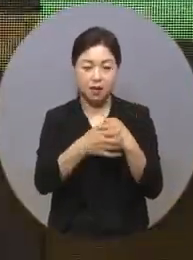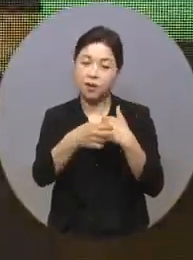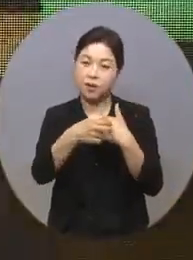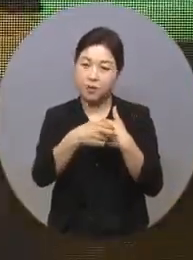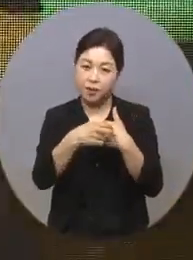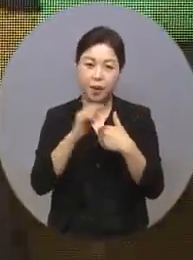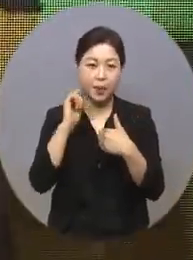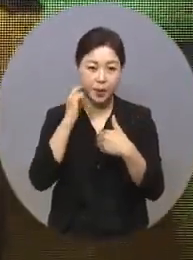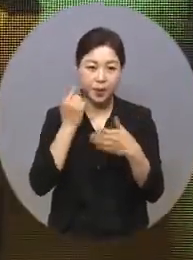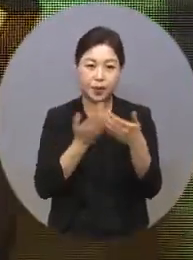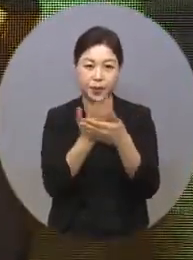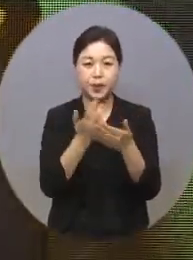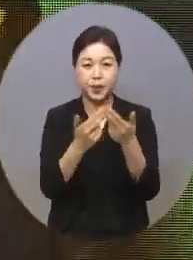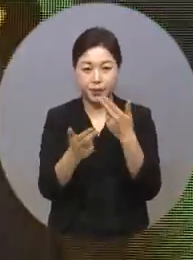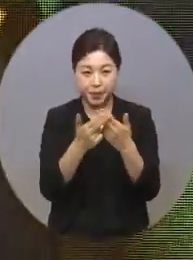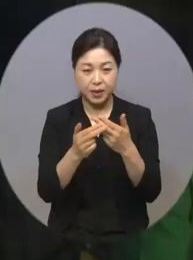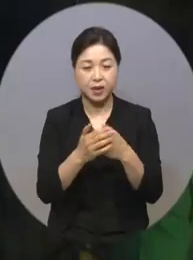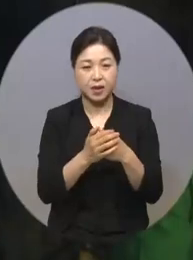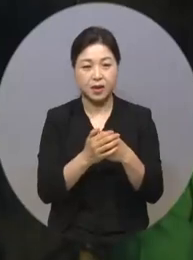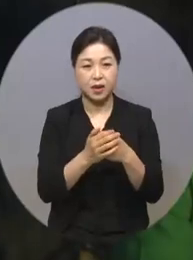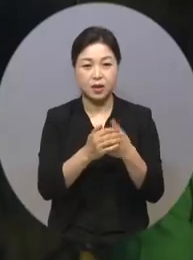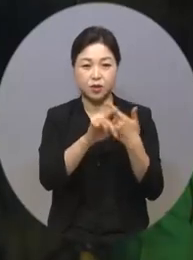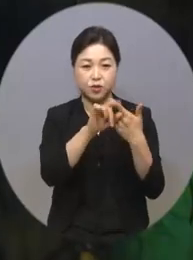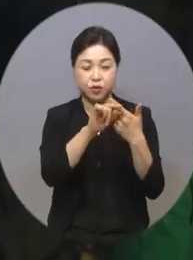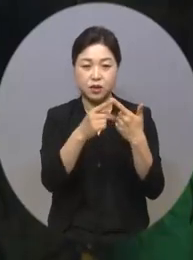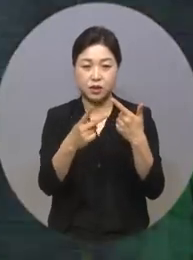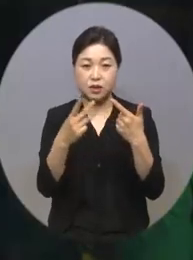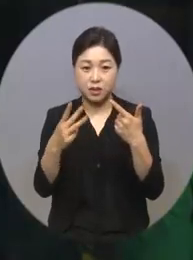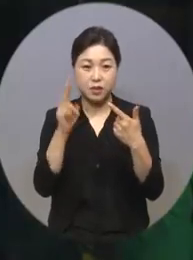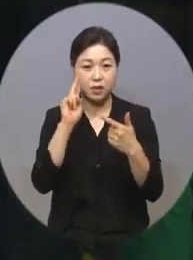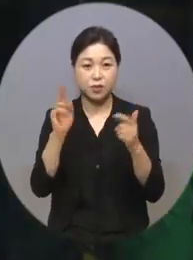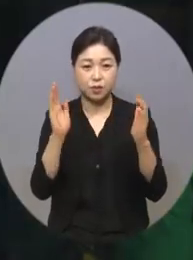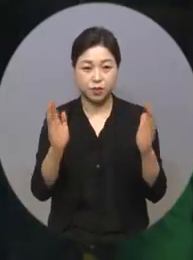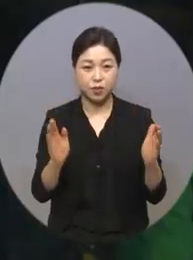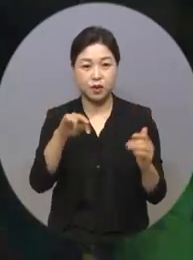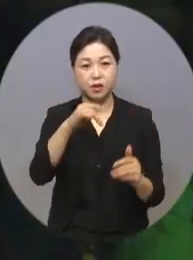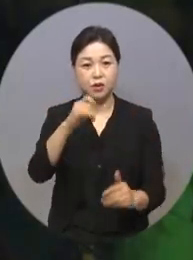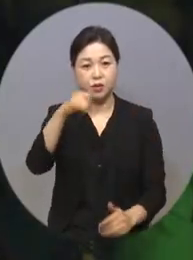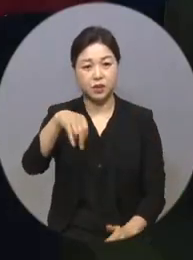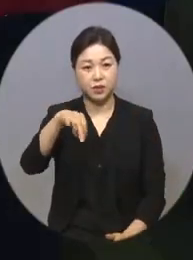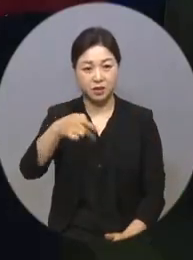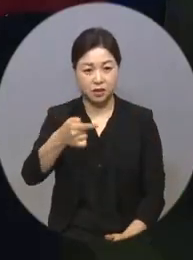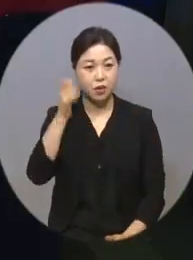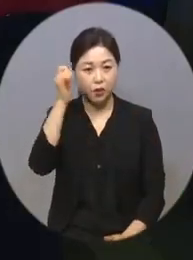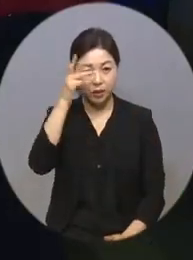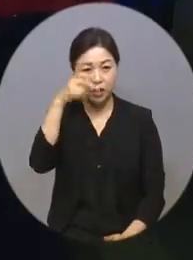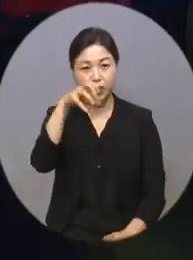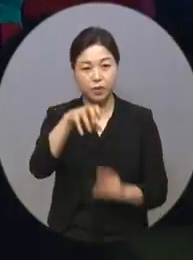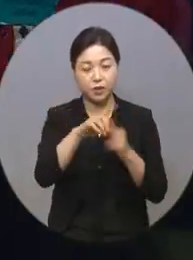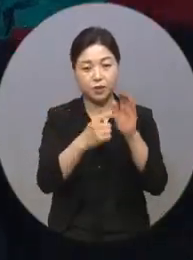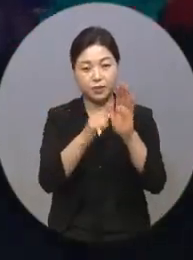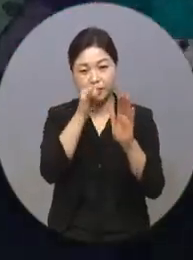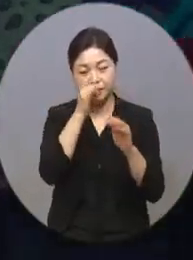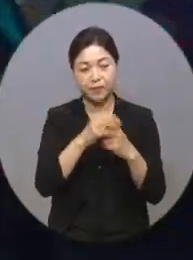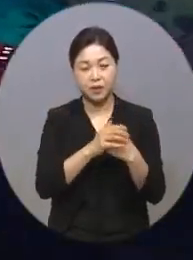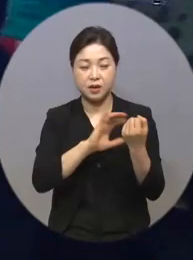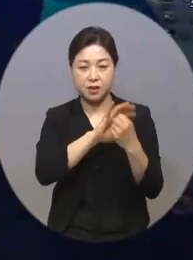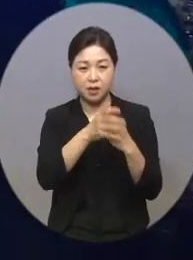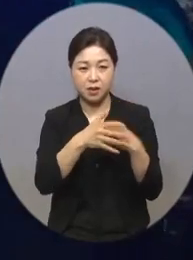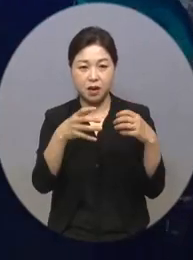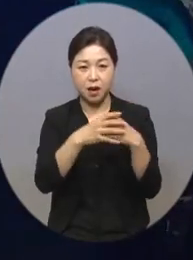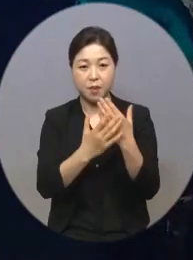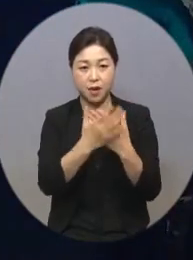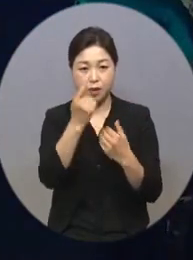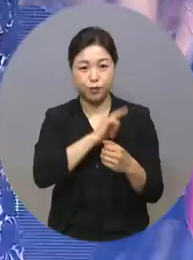세계의료미용교류협회 주최로 지난 2일과 3일 이틀간 서울 스위스 그랜드 호텔에서 열렸습니다. 세계를